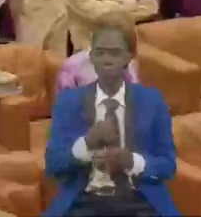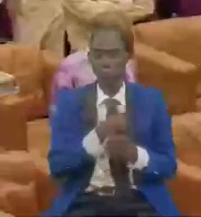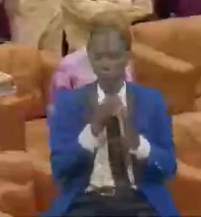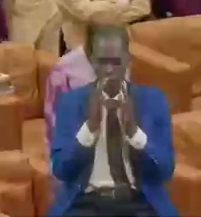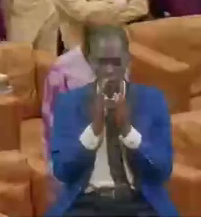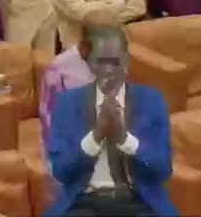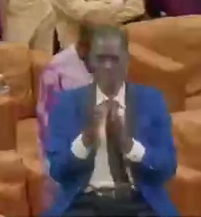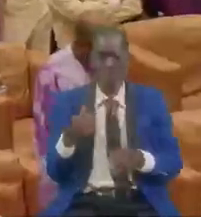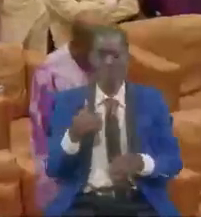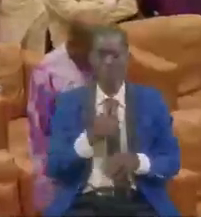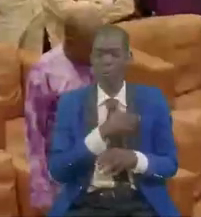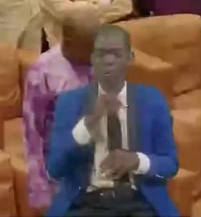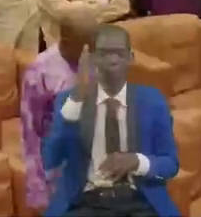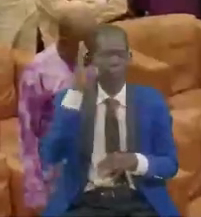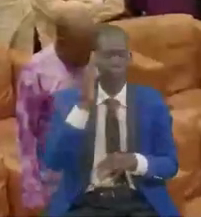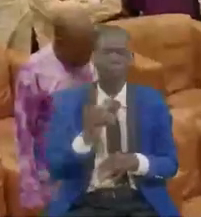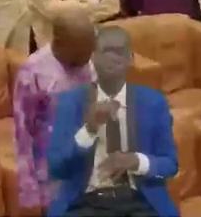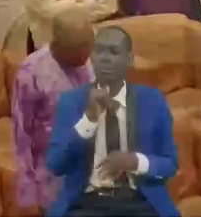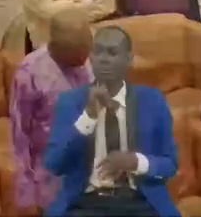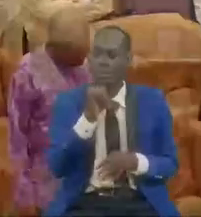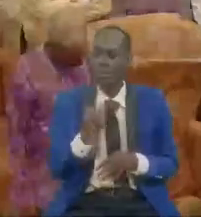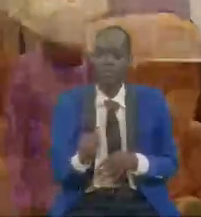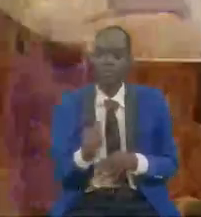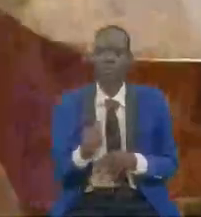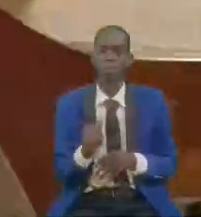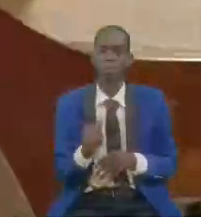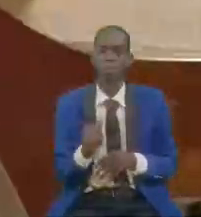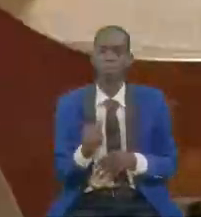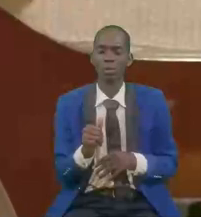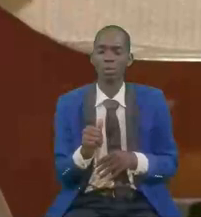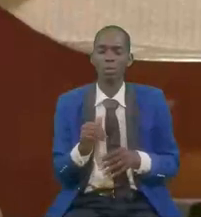Seigneur, que nous ne